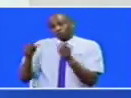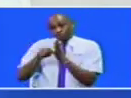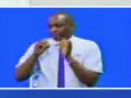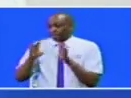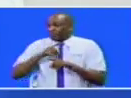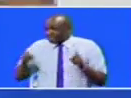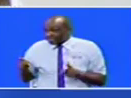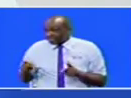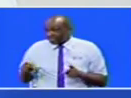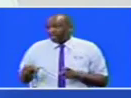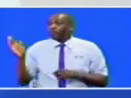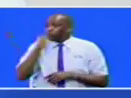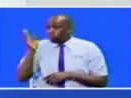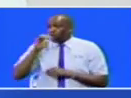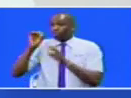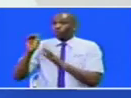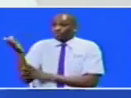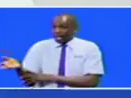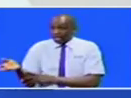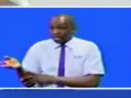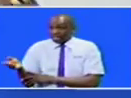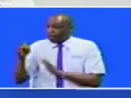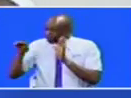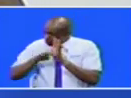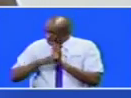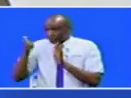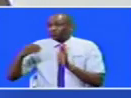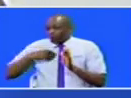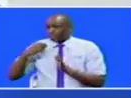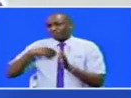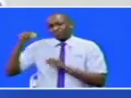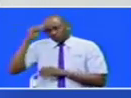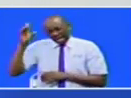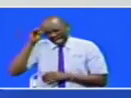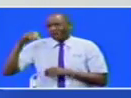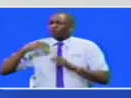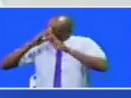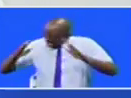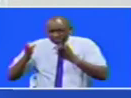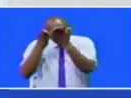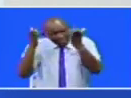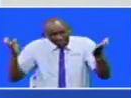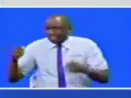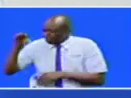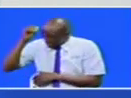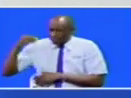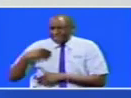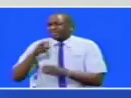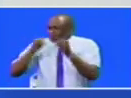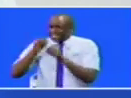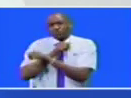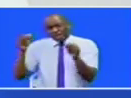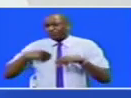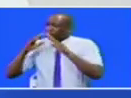Lakini kwamba takataka, we have started programs. We want to educate people from the household. Takataka must be managed